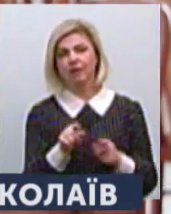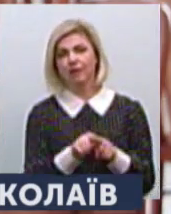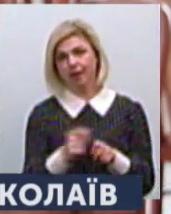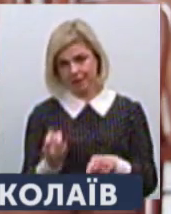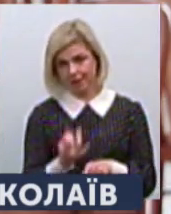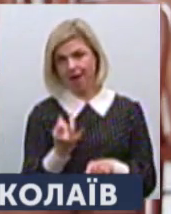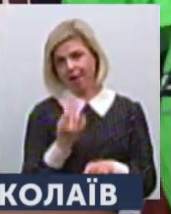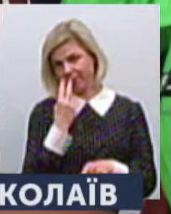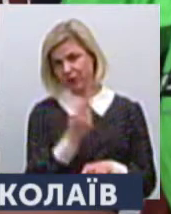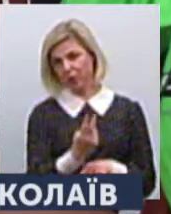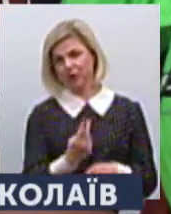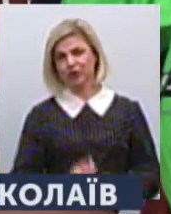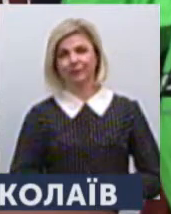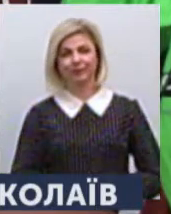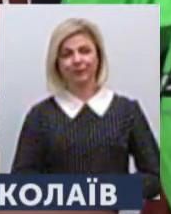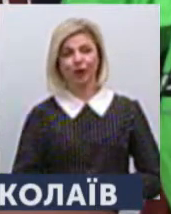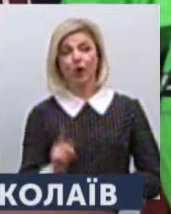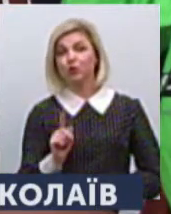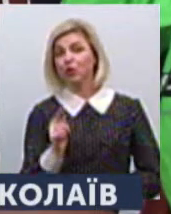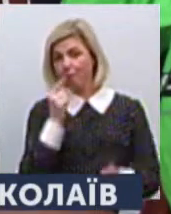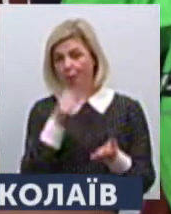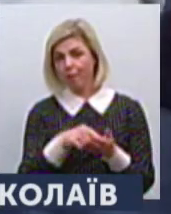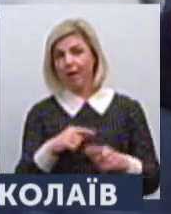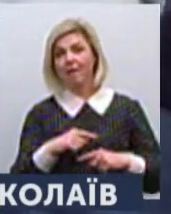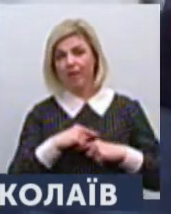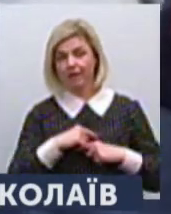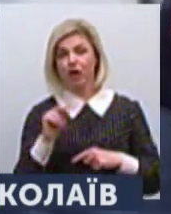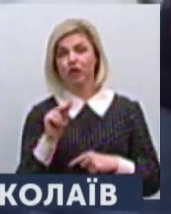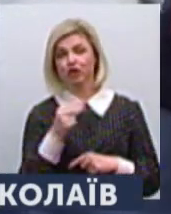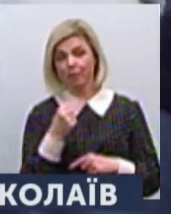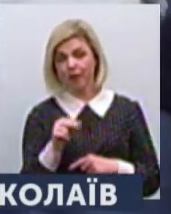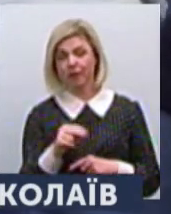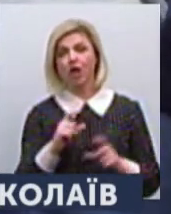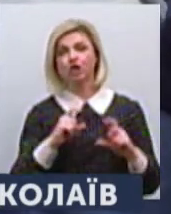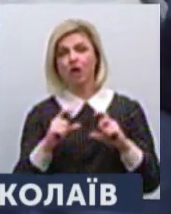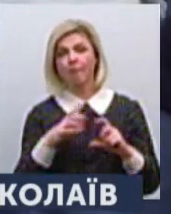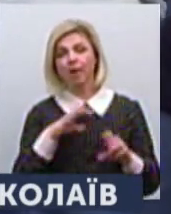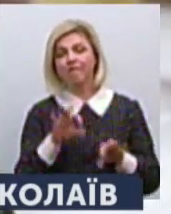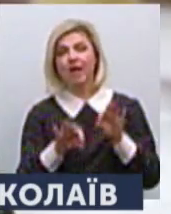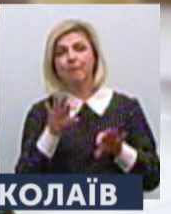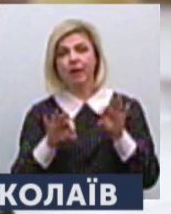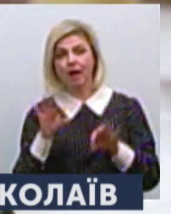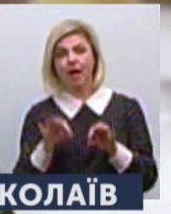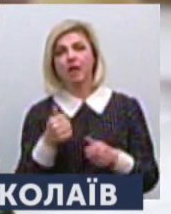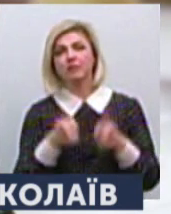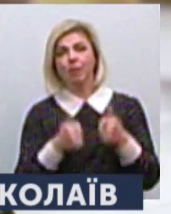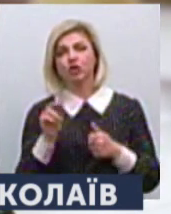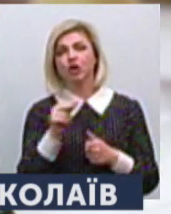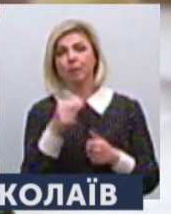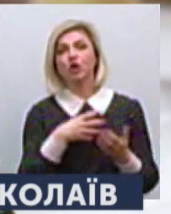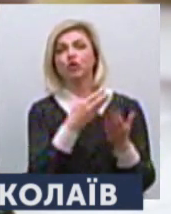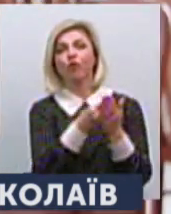цікаве видовище. Щоб потрапити до фінальної частини чемпіонату, шахісти проходили відбірковий цикл, змагалися у чемпіонатах своїх